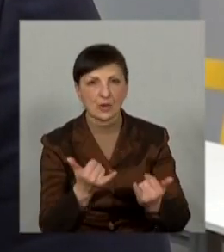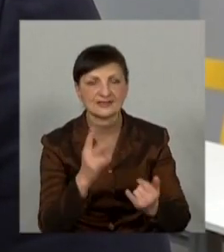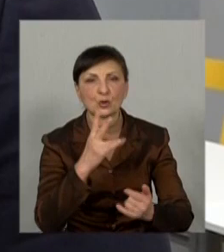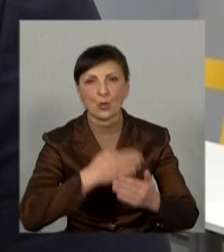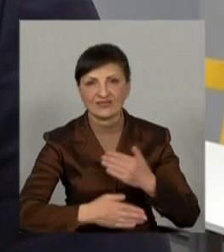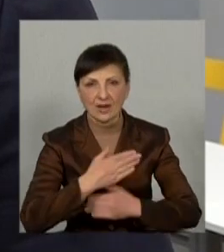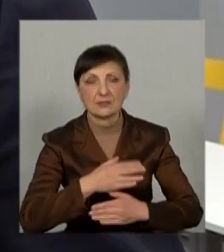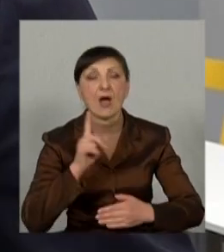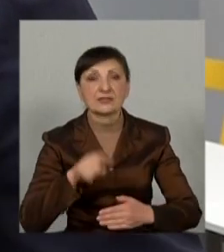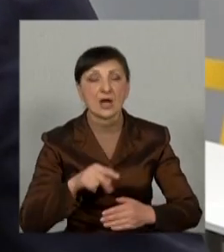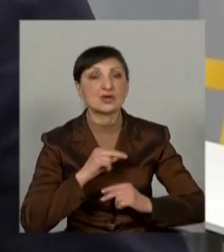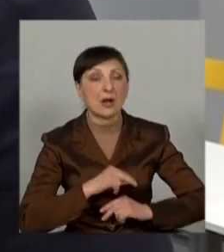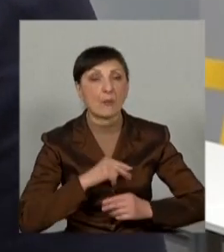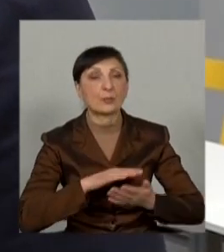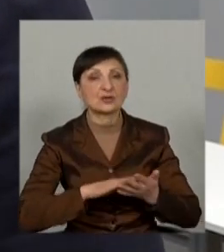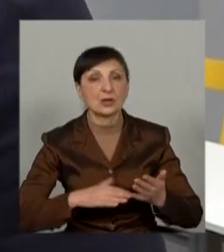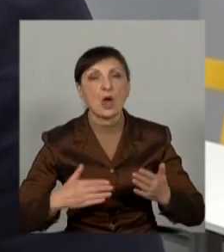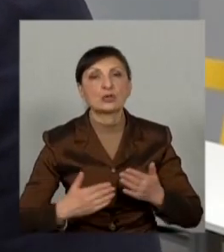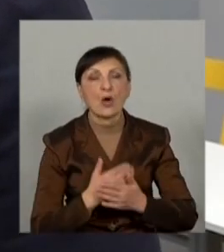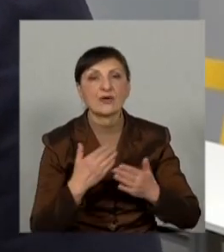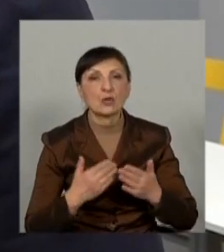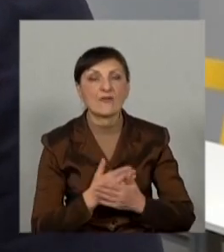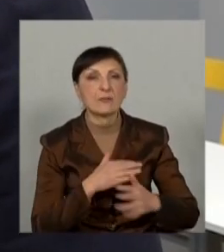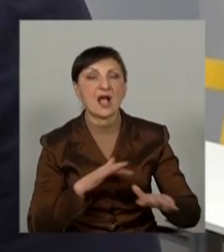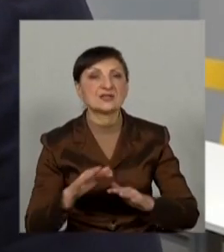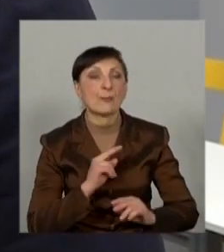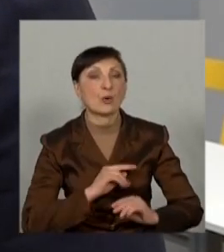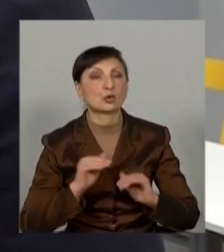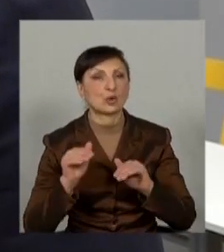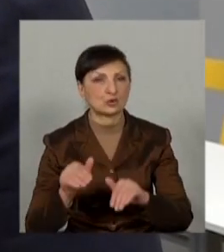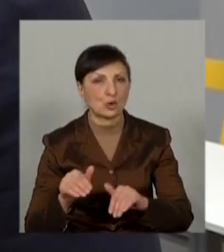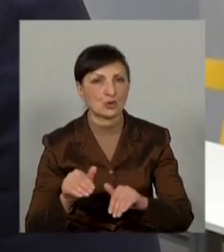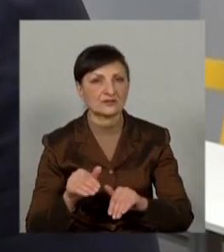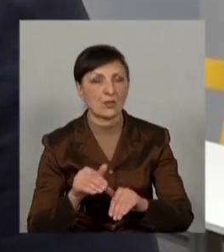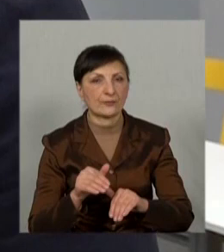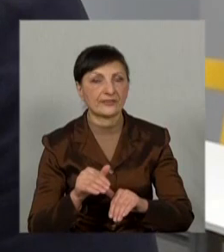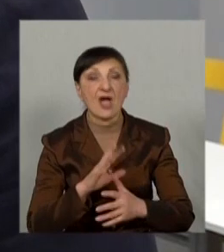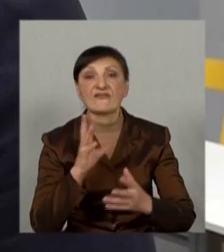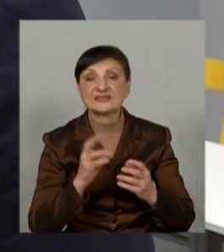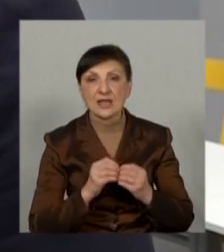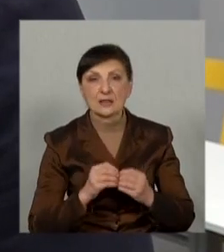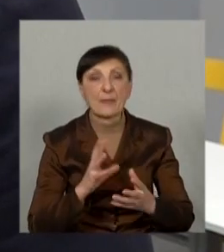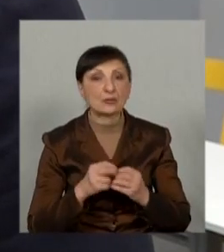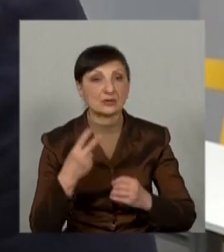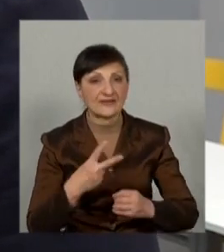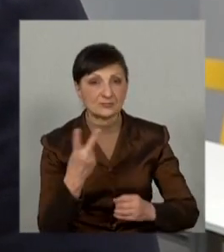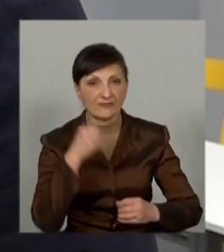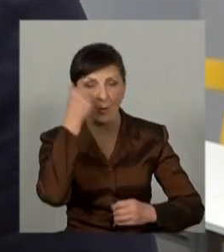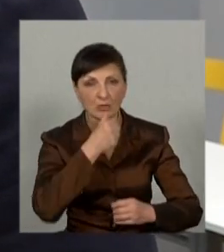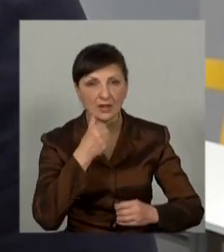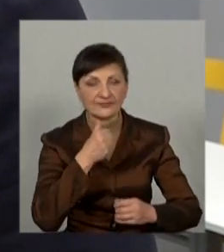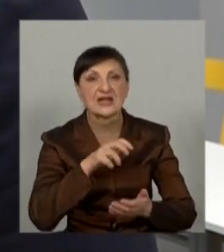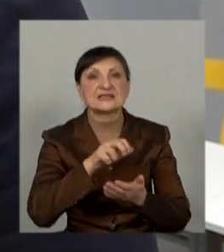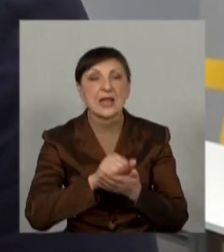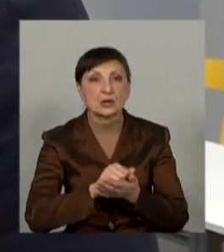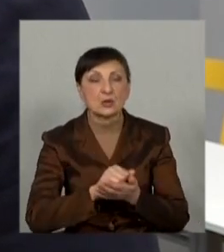а также проводить работу новые механизмы по трудоустройству граждан. В целом, по итогам 2022 года